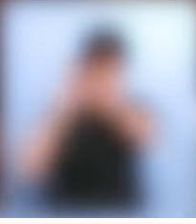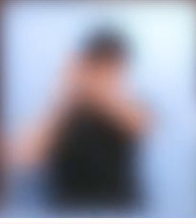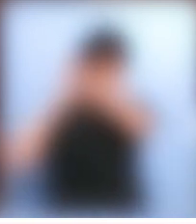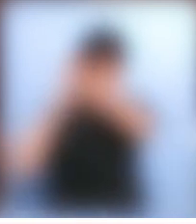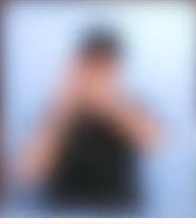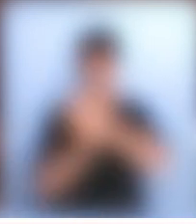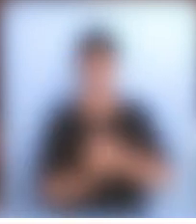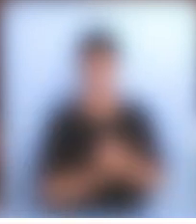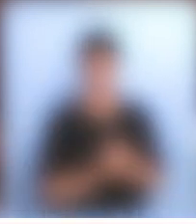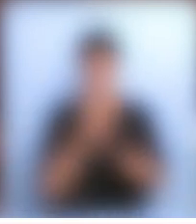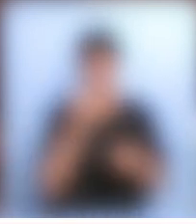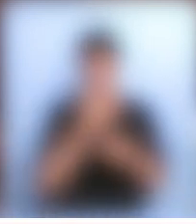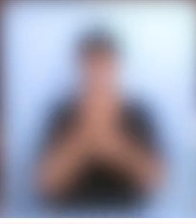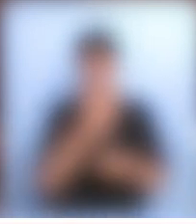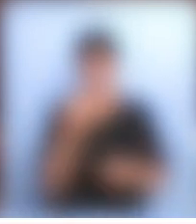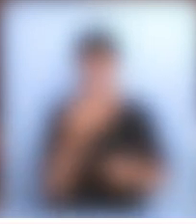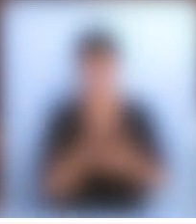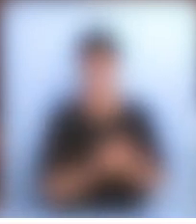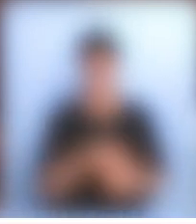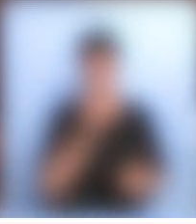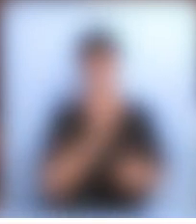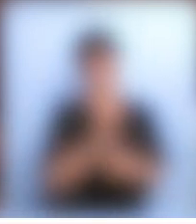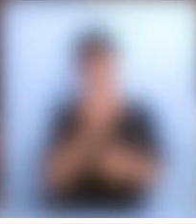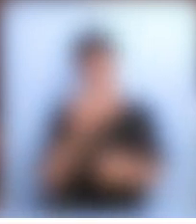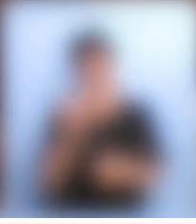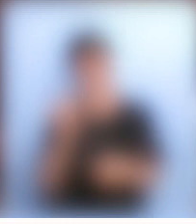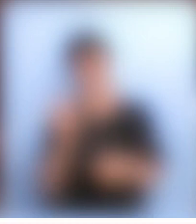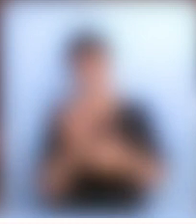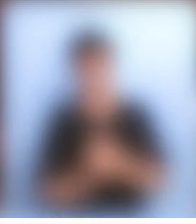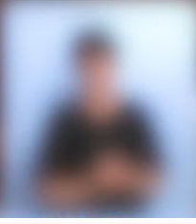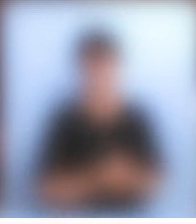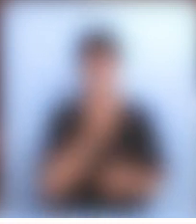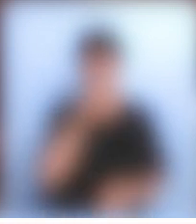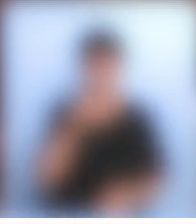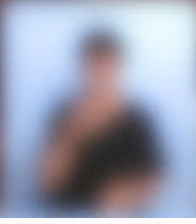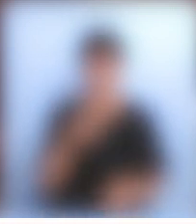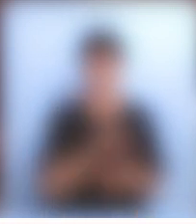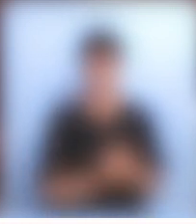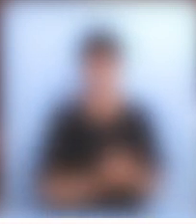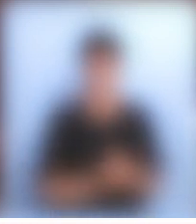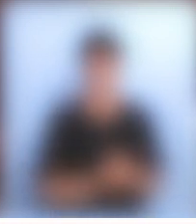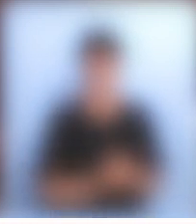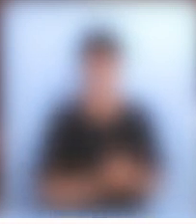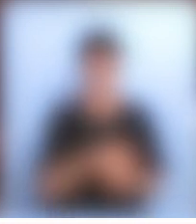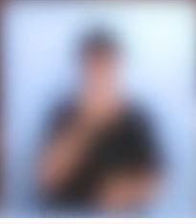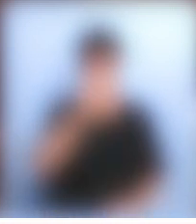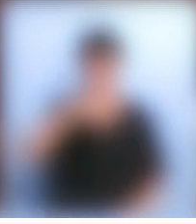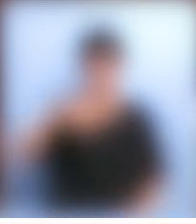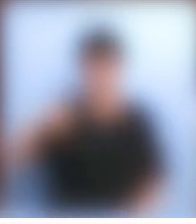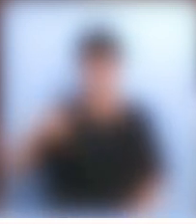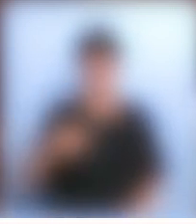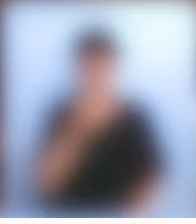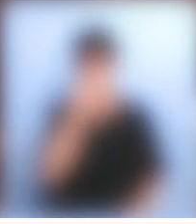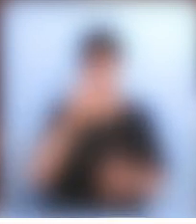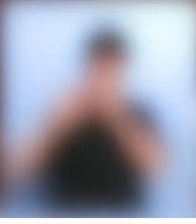for money 咧衡工量值咧大量劣評嘅。他說他那個流動使用程式